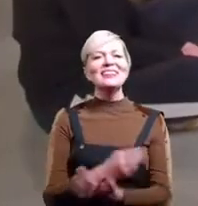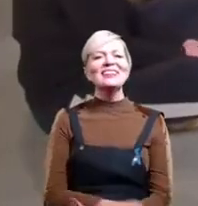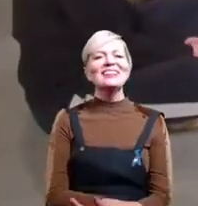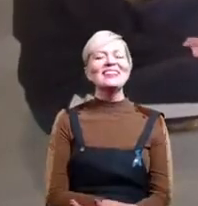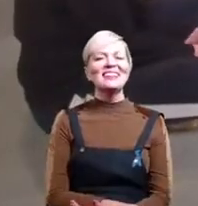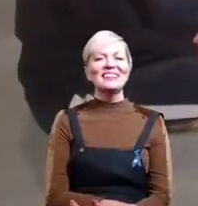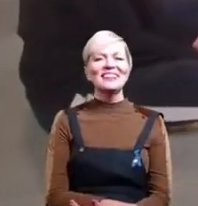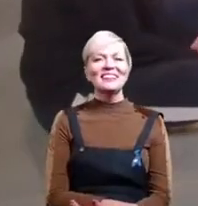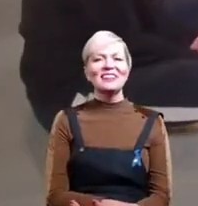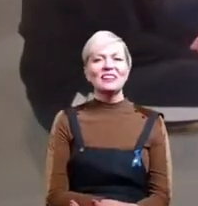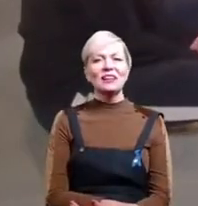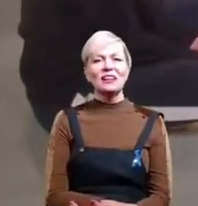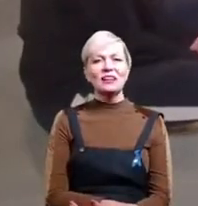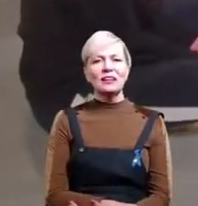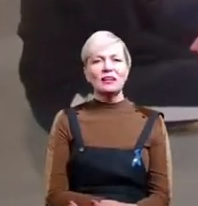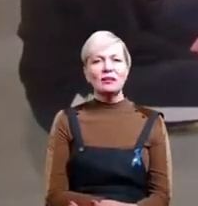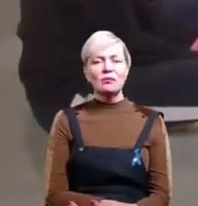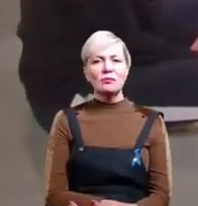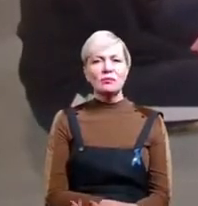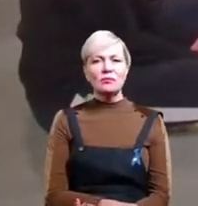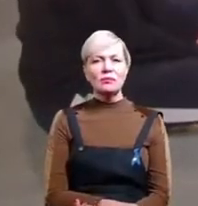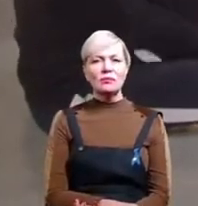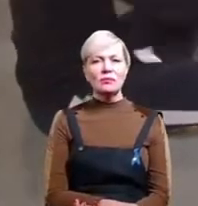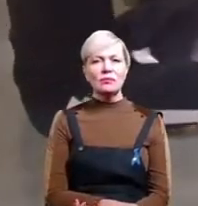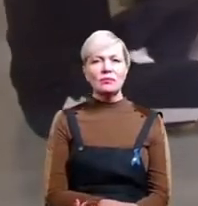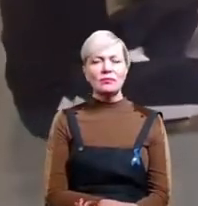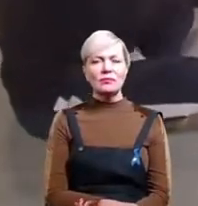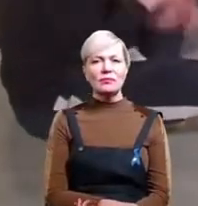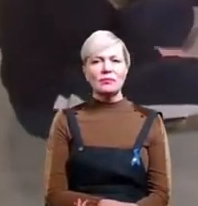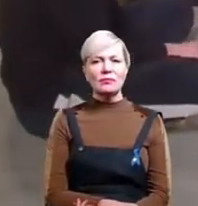Я предлагаю еще разок. Да?